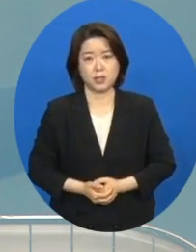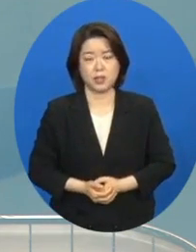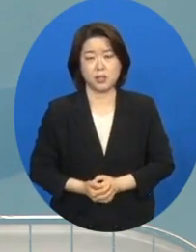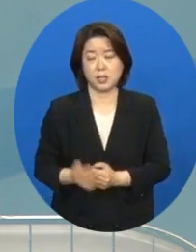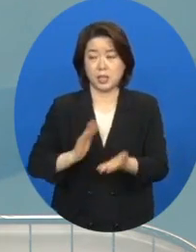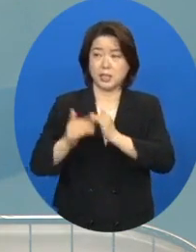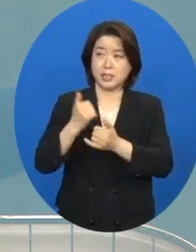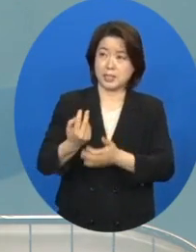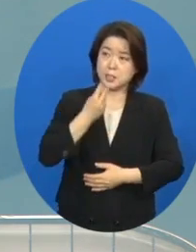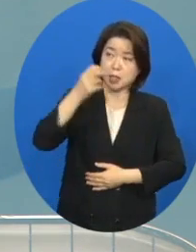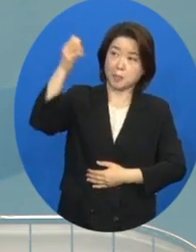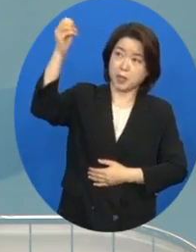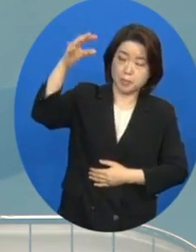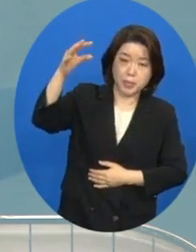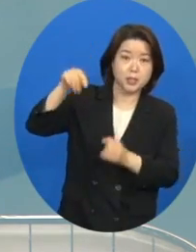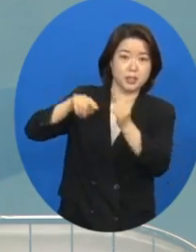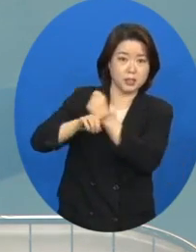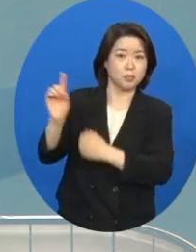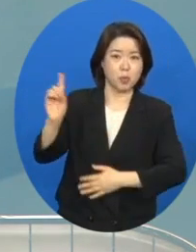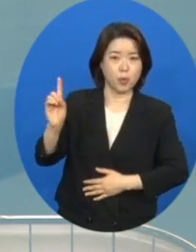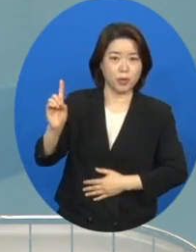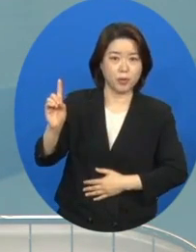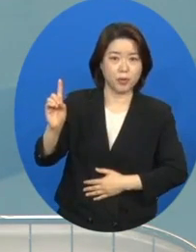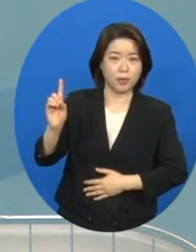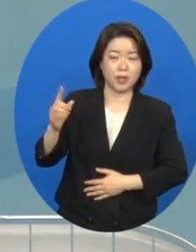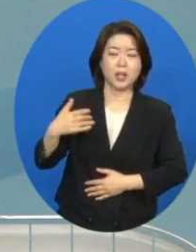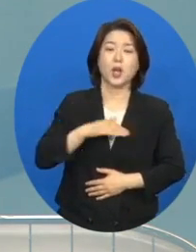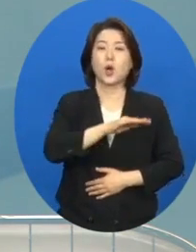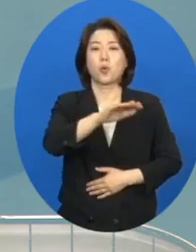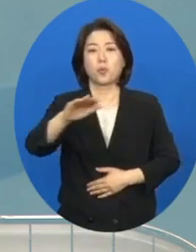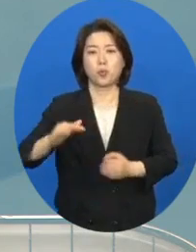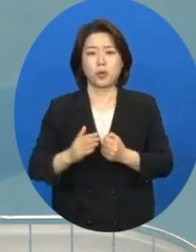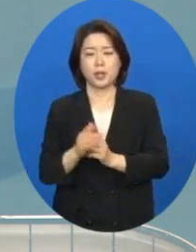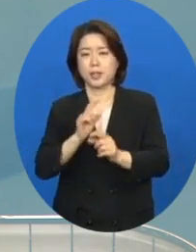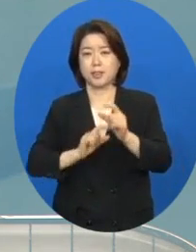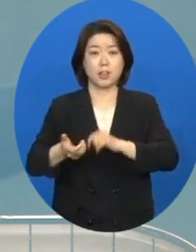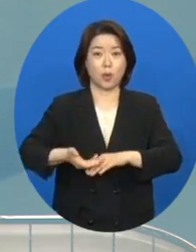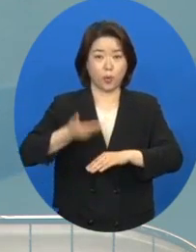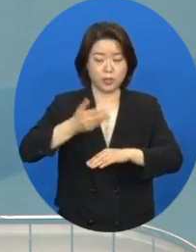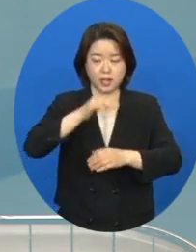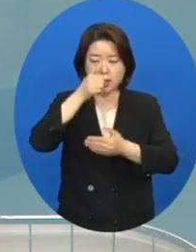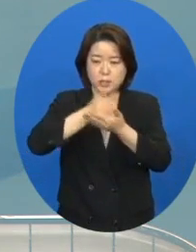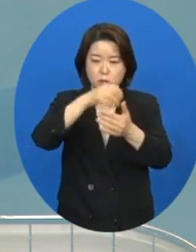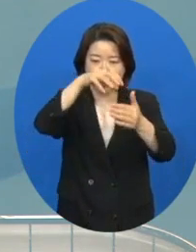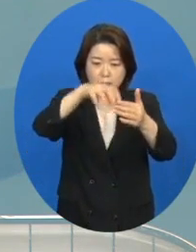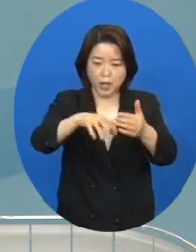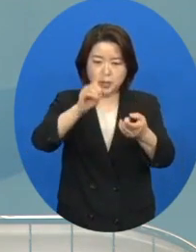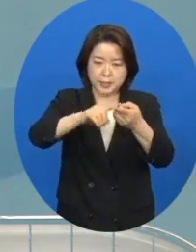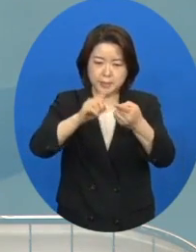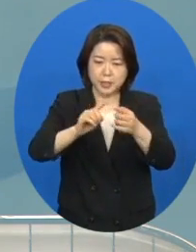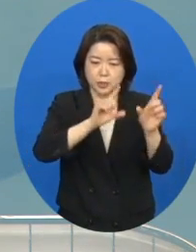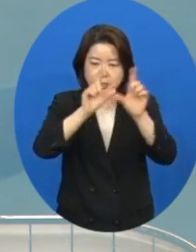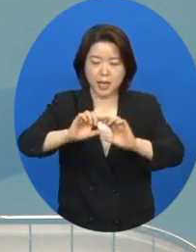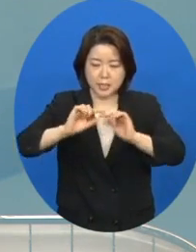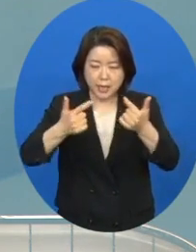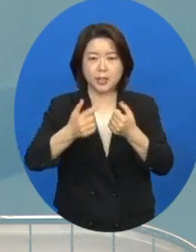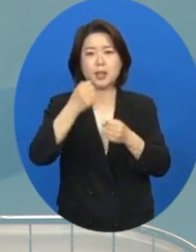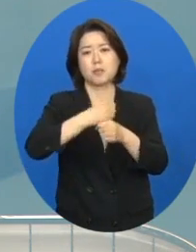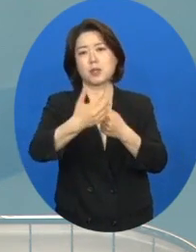예수님이 생명의 빛이라는 뜻은 무슨 뜻이죠? 우리를 더 이상 죄 가운데 살지 않게 만들어주기